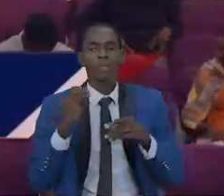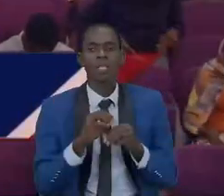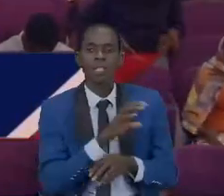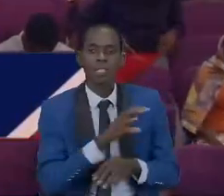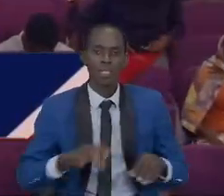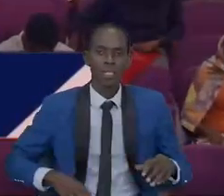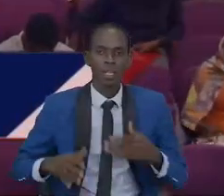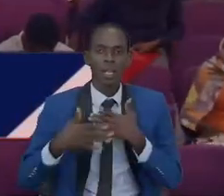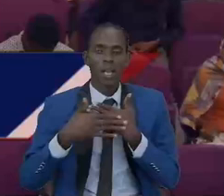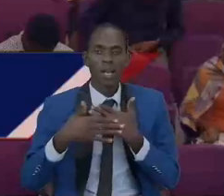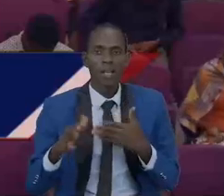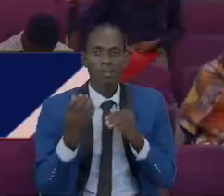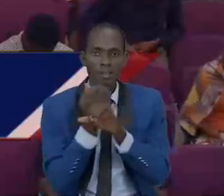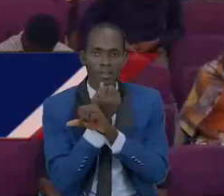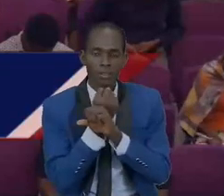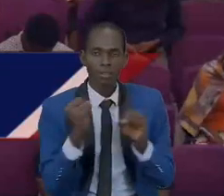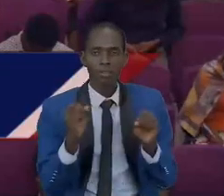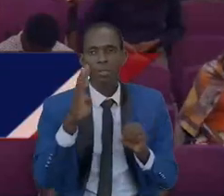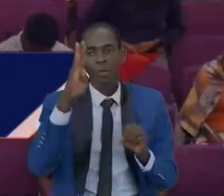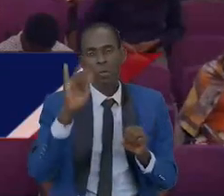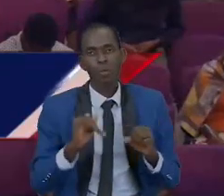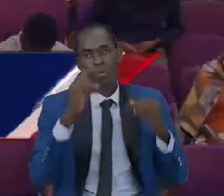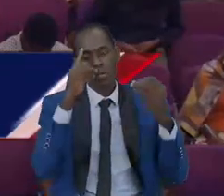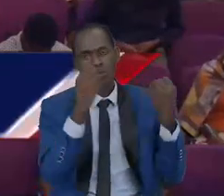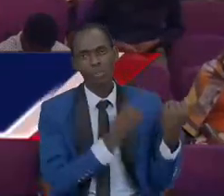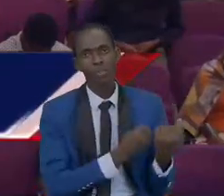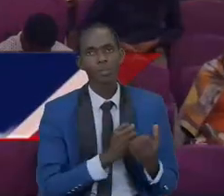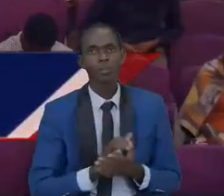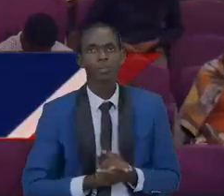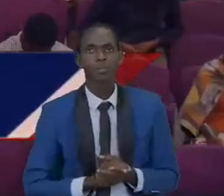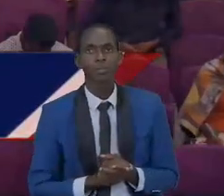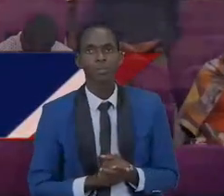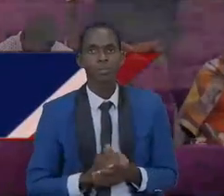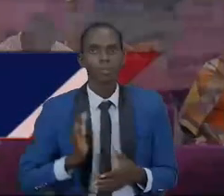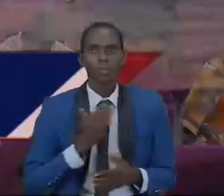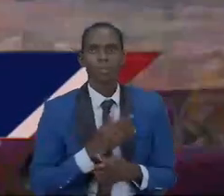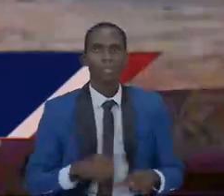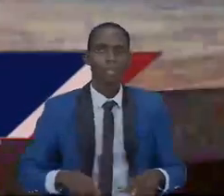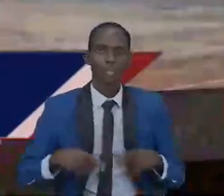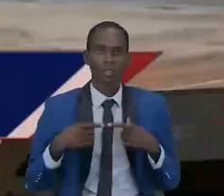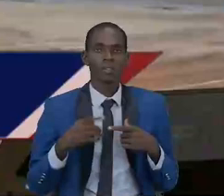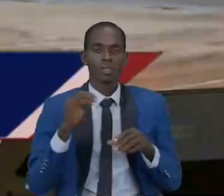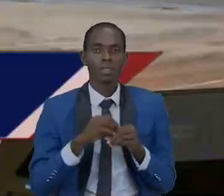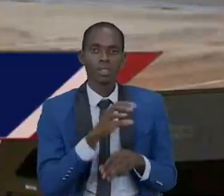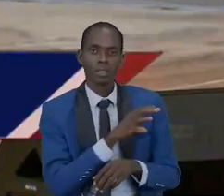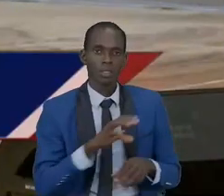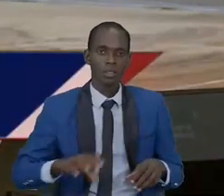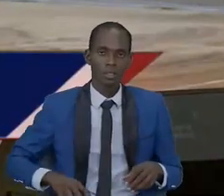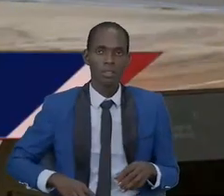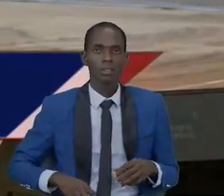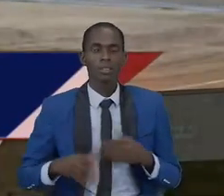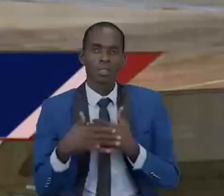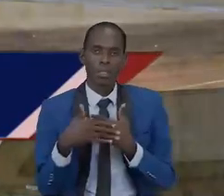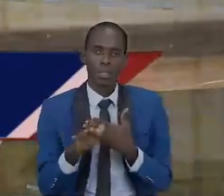après la justification par la foi notre vie en Christ après